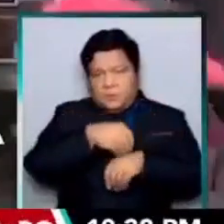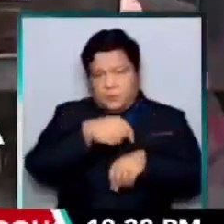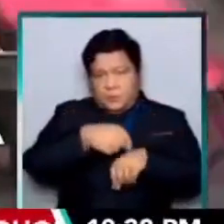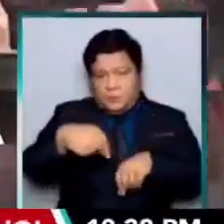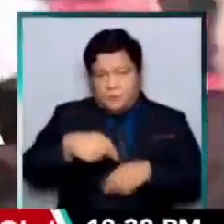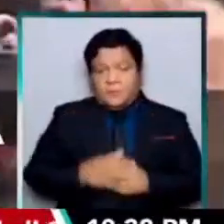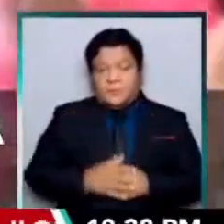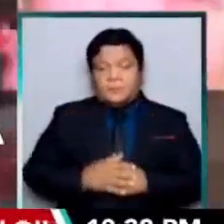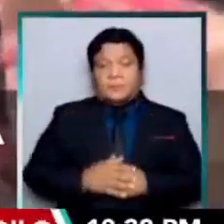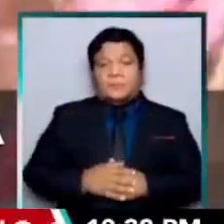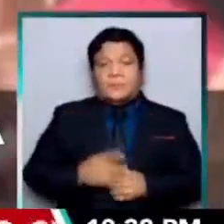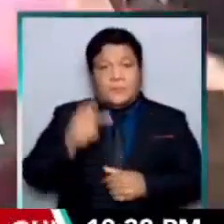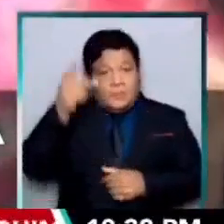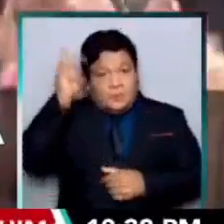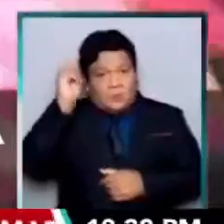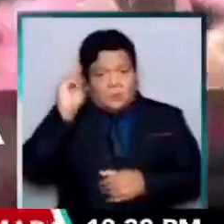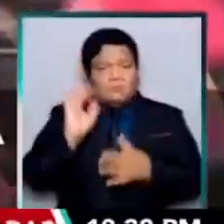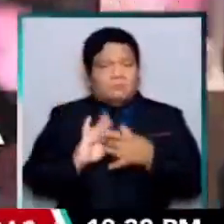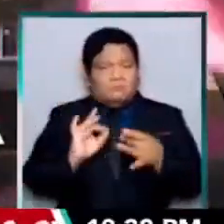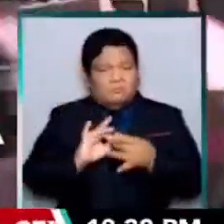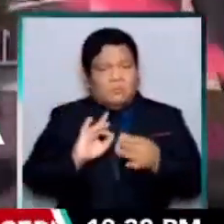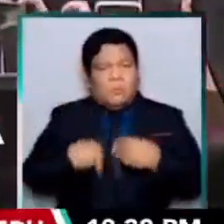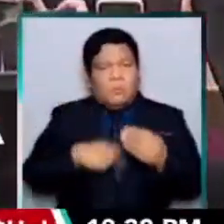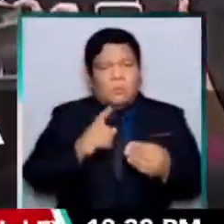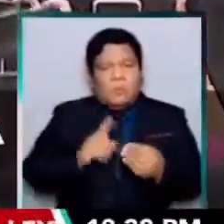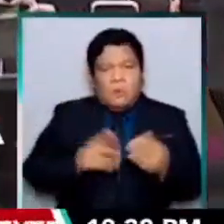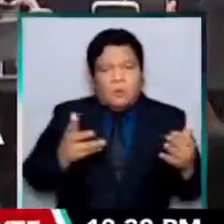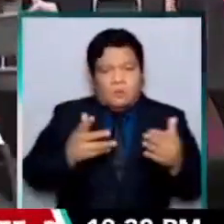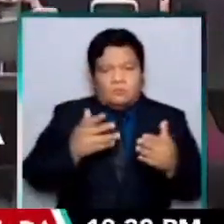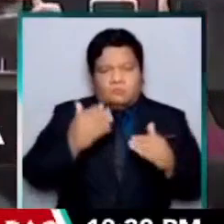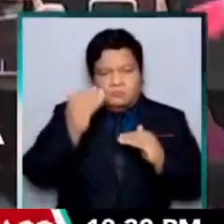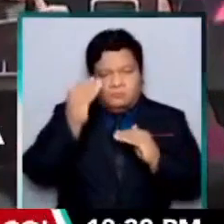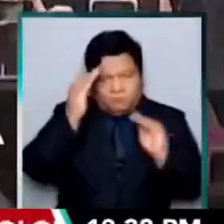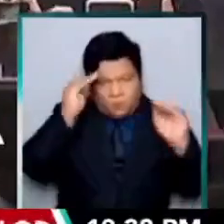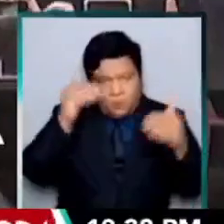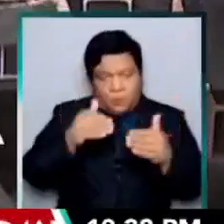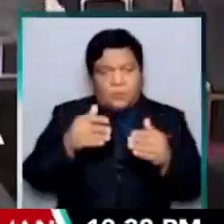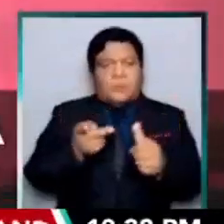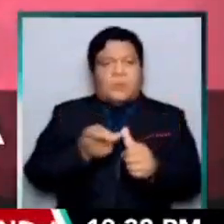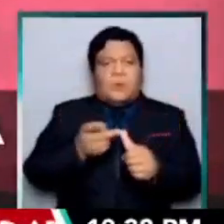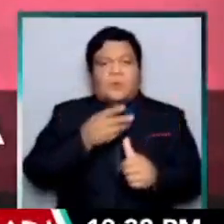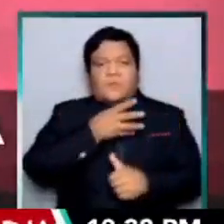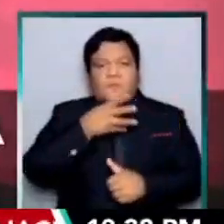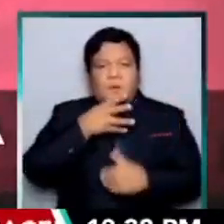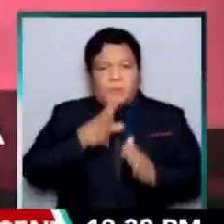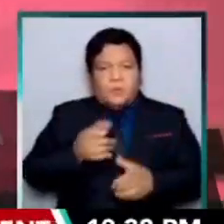naman ang kanyang platformang pagbibigay prioridad sa mga magsasaka at mangingisda.